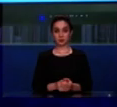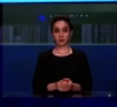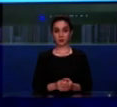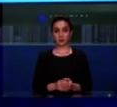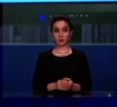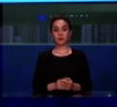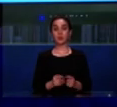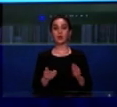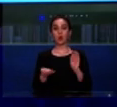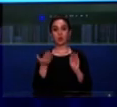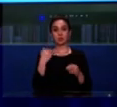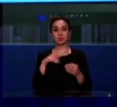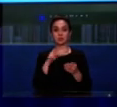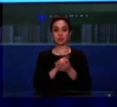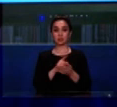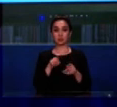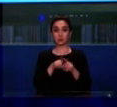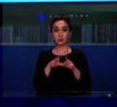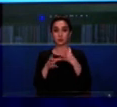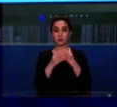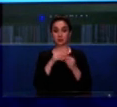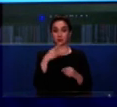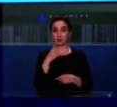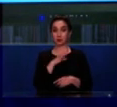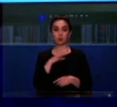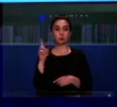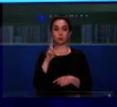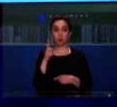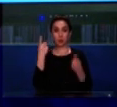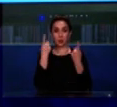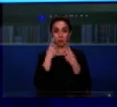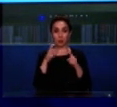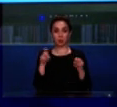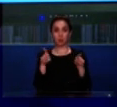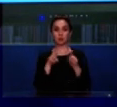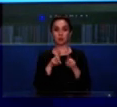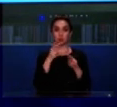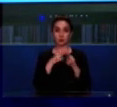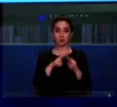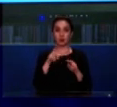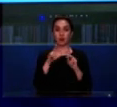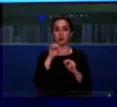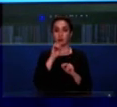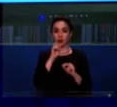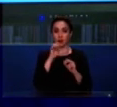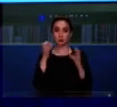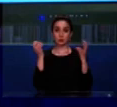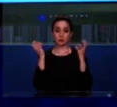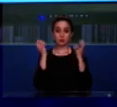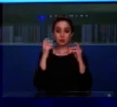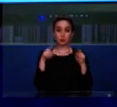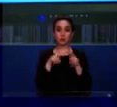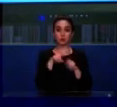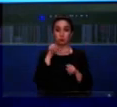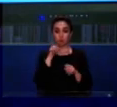Oldingi darsda ham biz sizlar bilan aytgan edik. Ya'ni matbuot deganimizdan keyin radio va televideniye ham